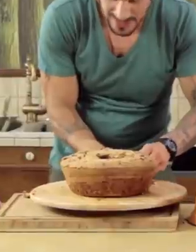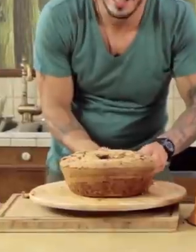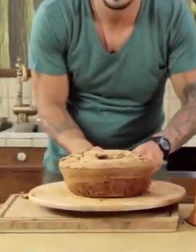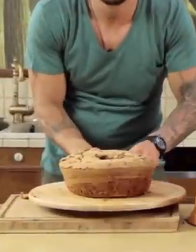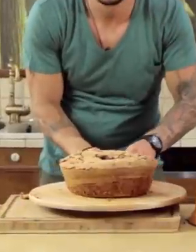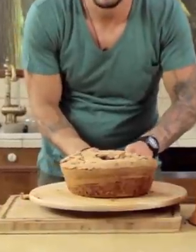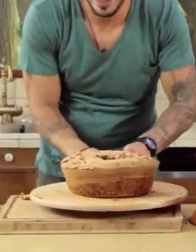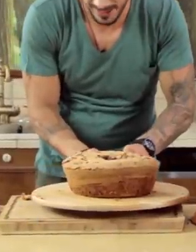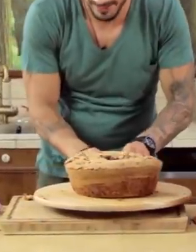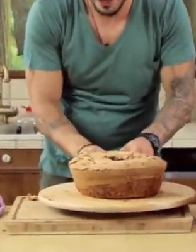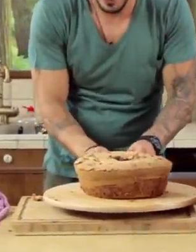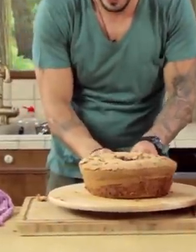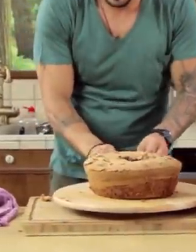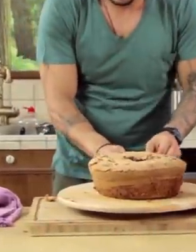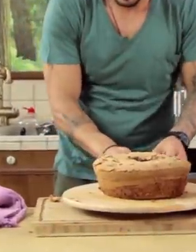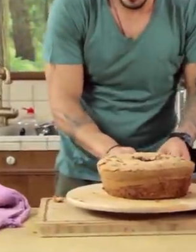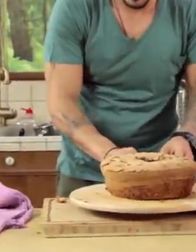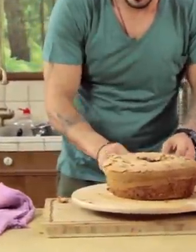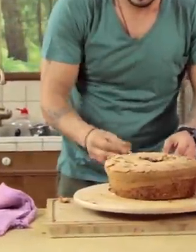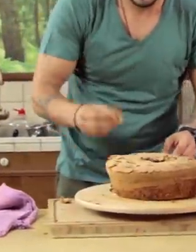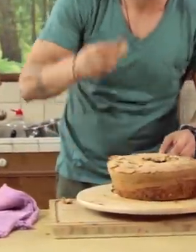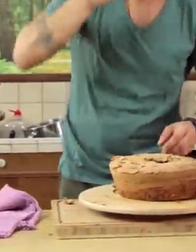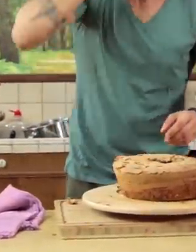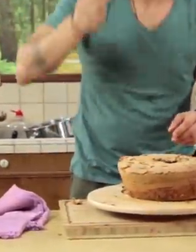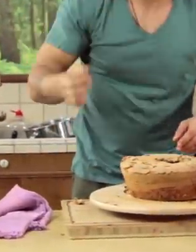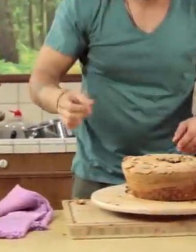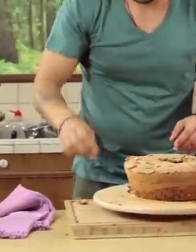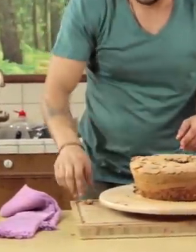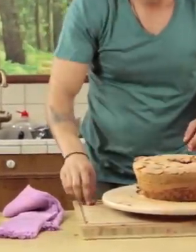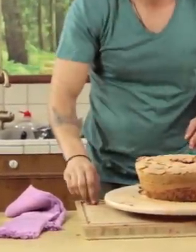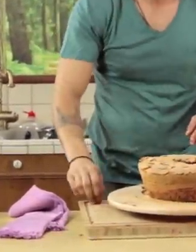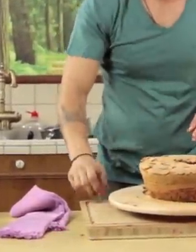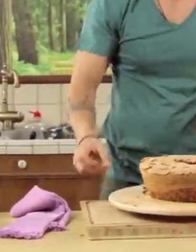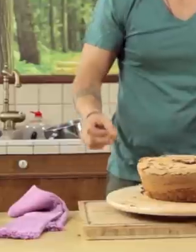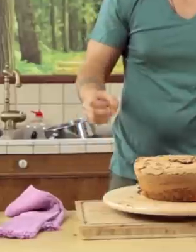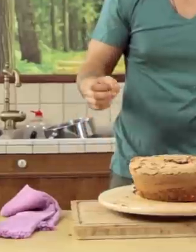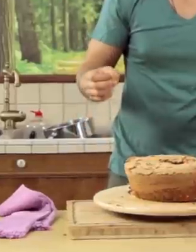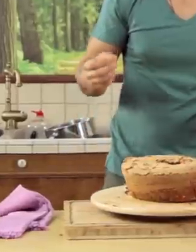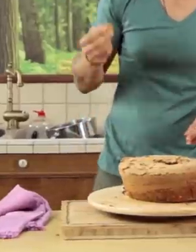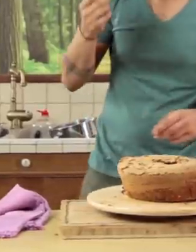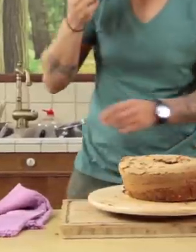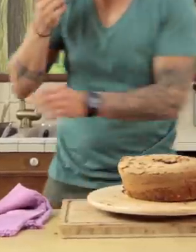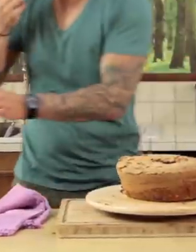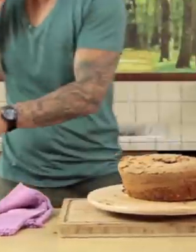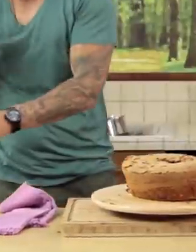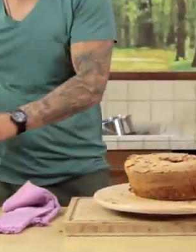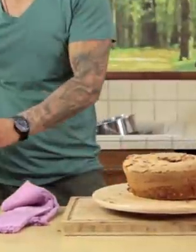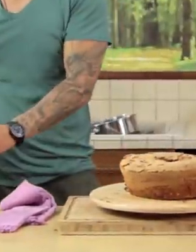Αυτό κυρίες και κύριοι είναι πραγματικά το πιο αφράτο cake που υπάρχει.